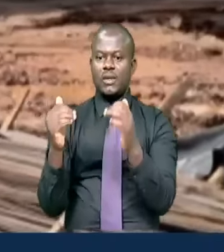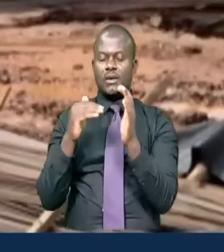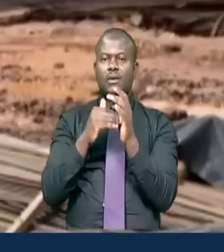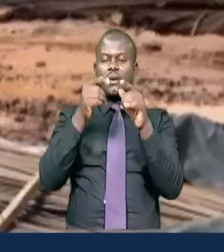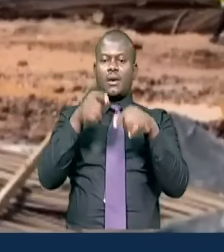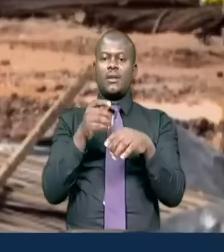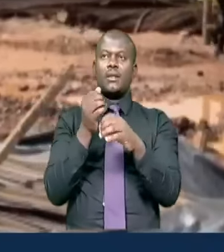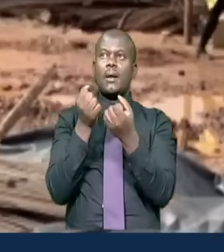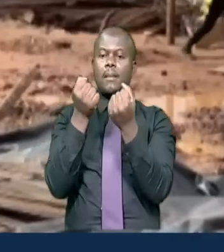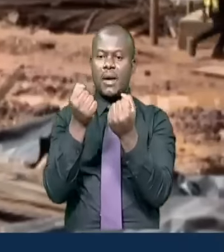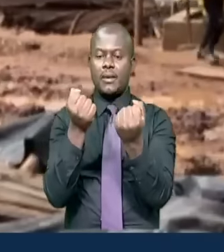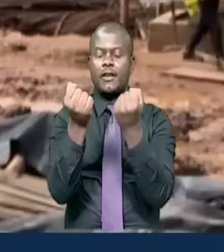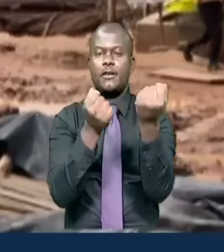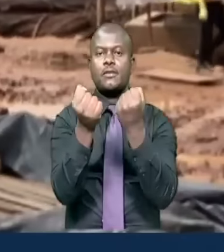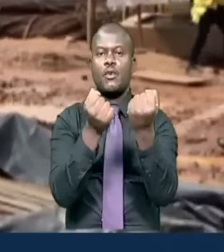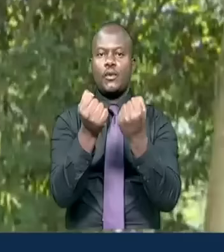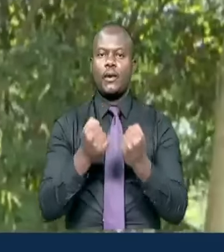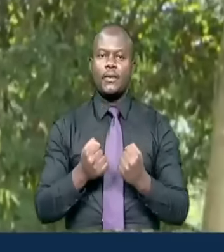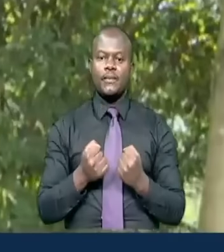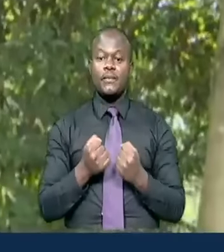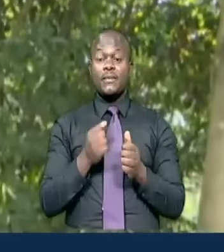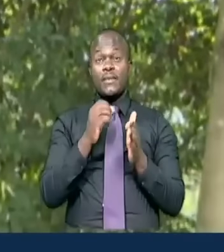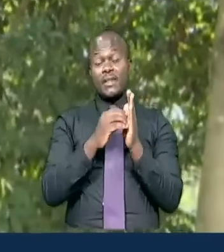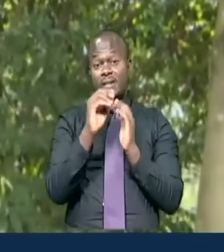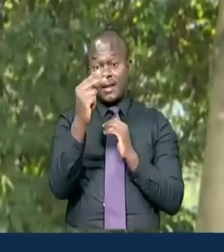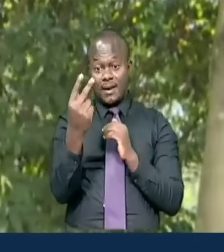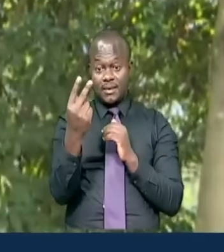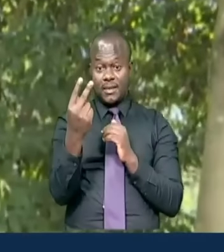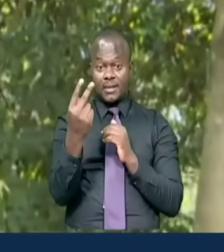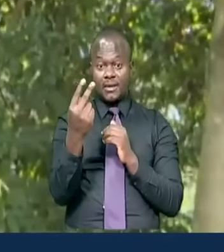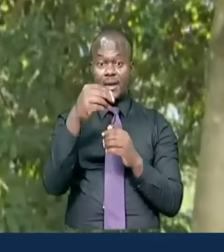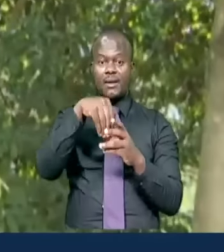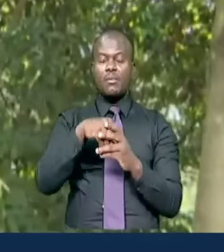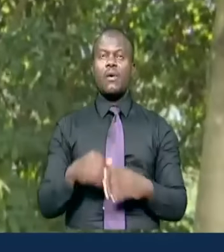kazana parking z'imodoka. Fazi ya kabiri igizwe